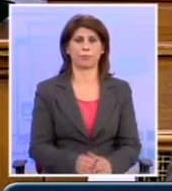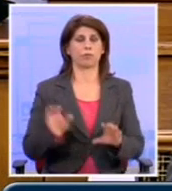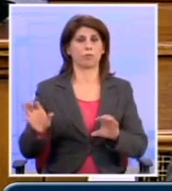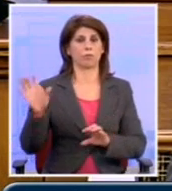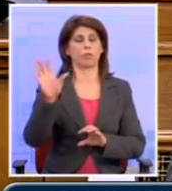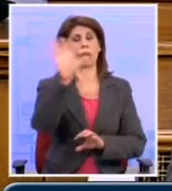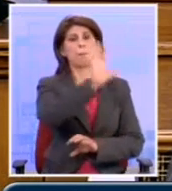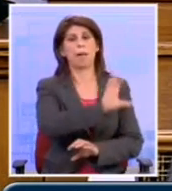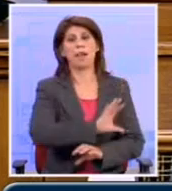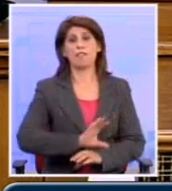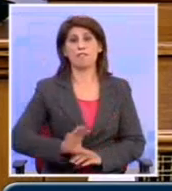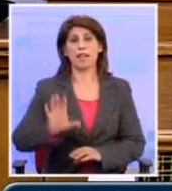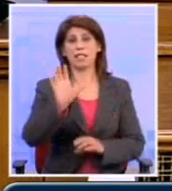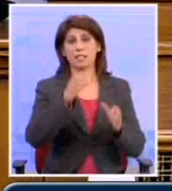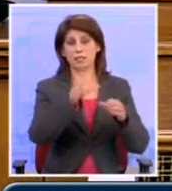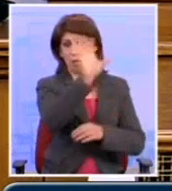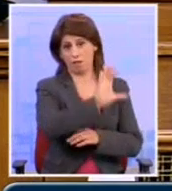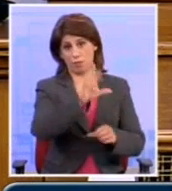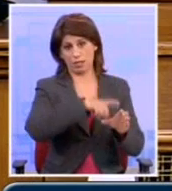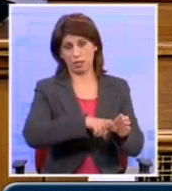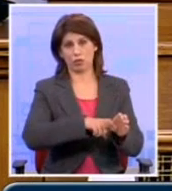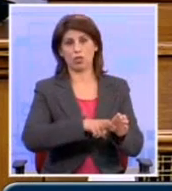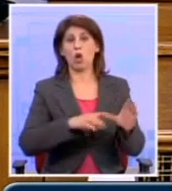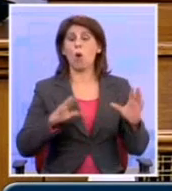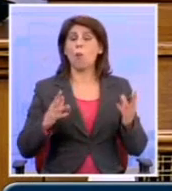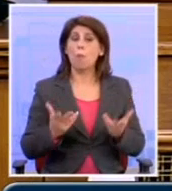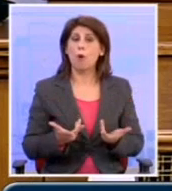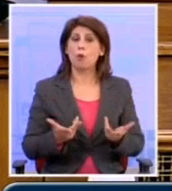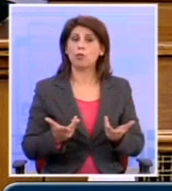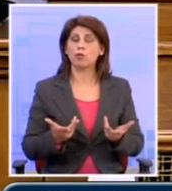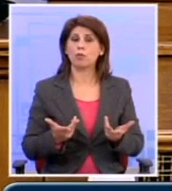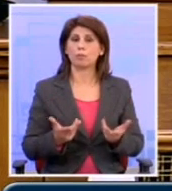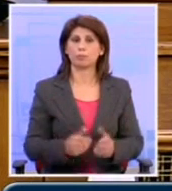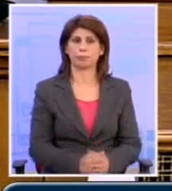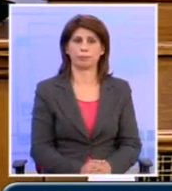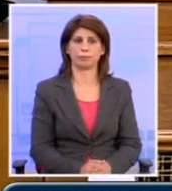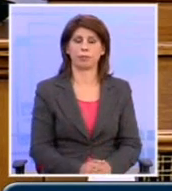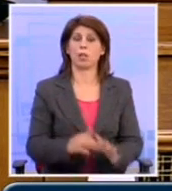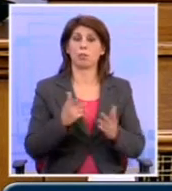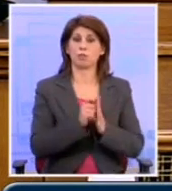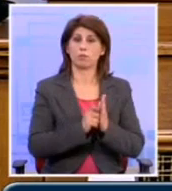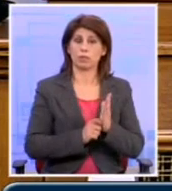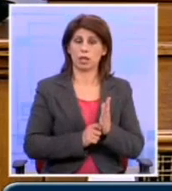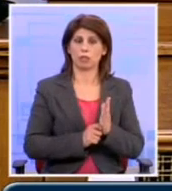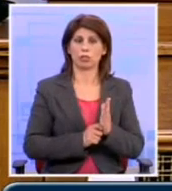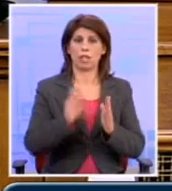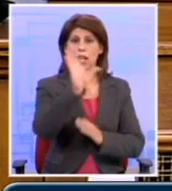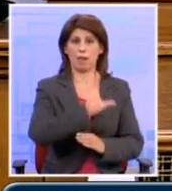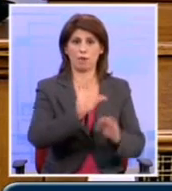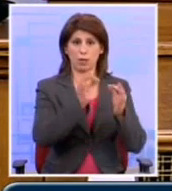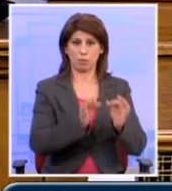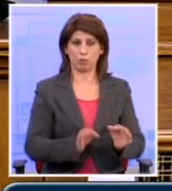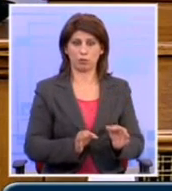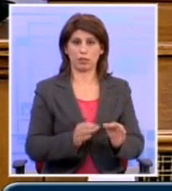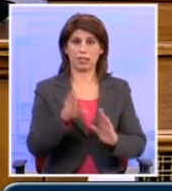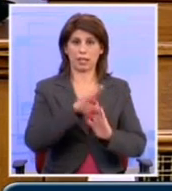χώρες της περιφέρειας της Ευρώπης, πώς βγαίνουν, πώς συντάσσονται τα ευρωπαϊκά πρότυπα και